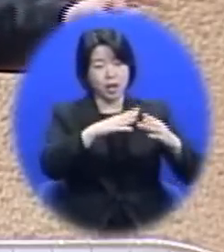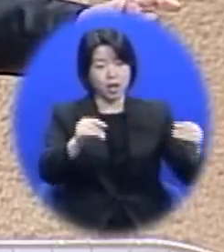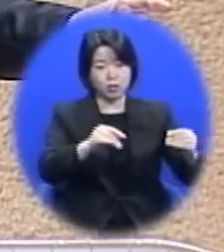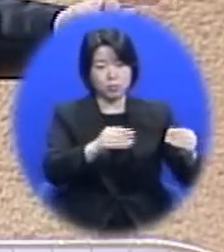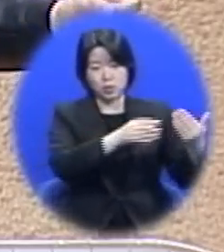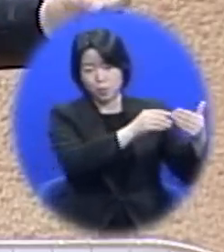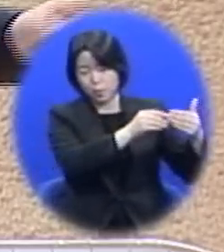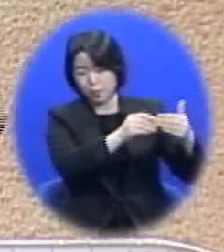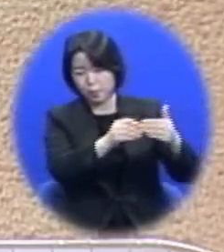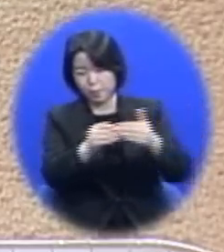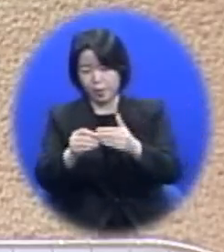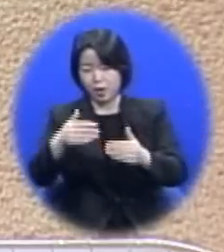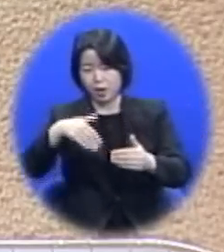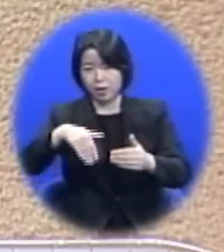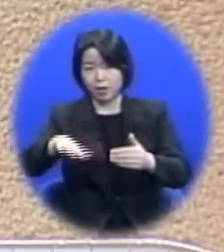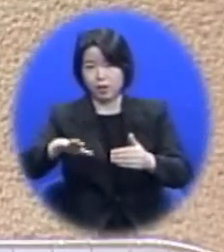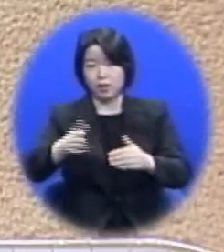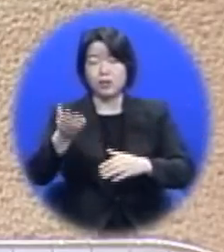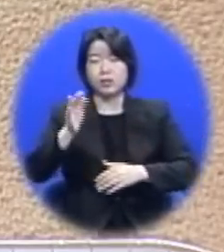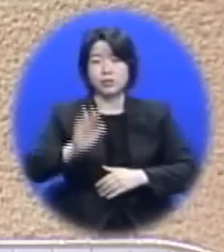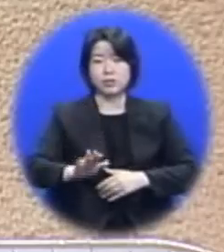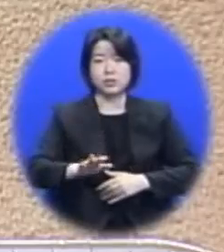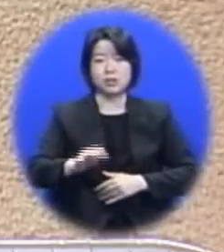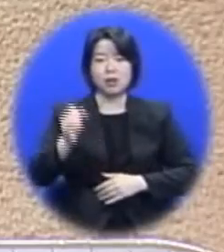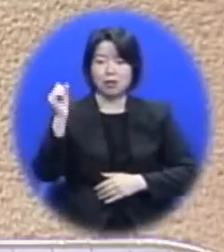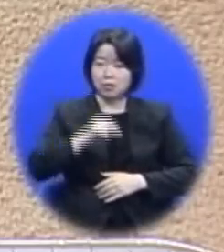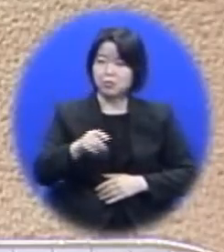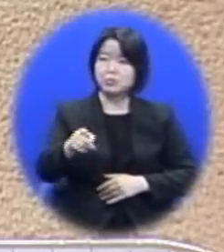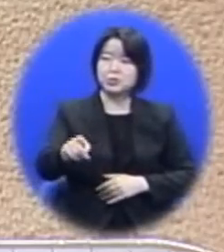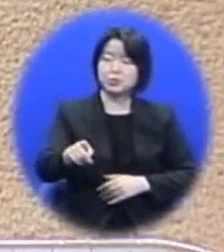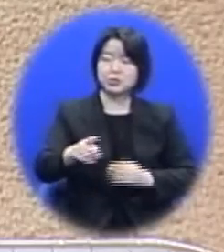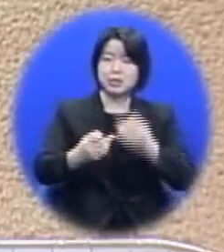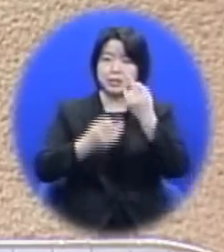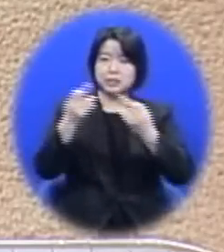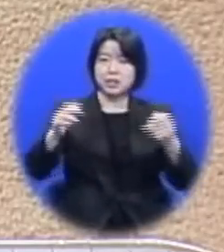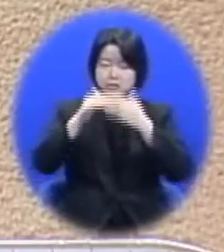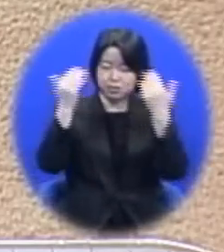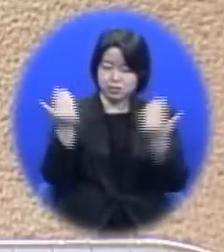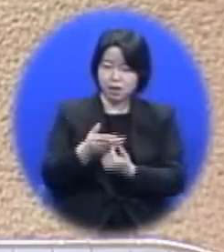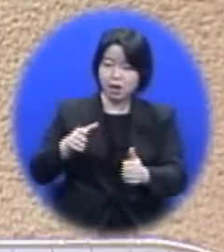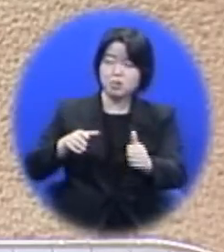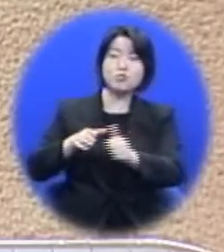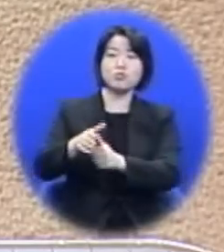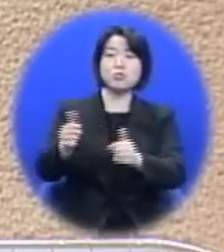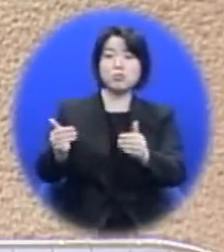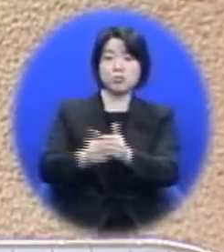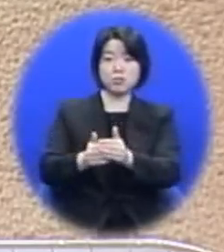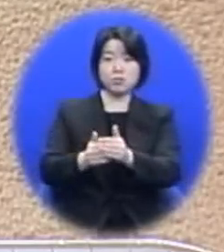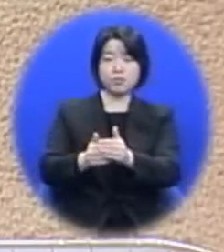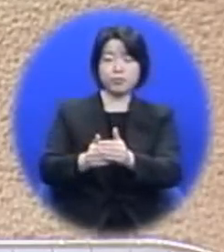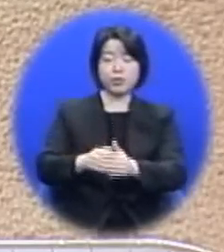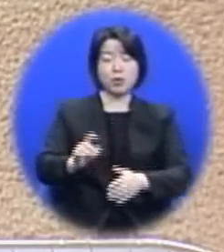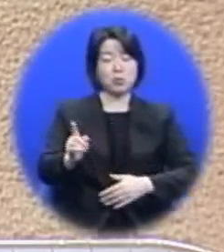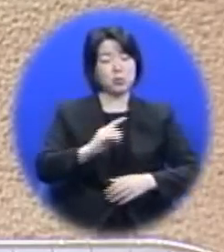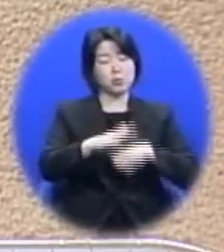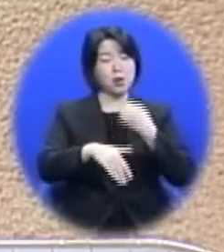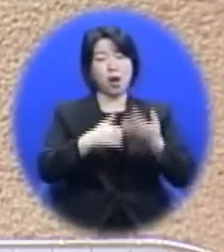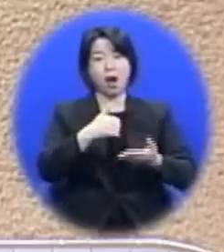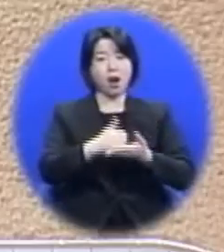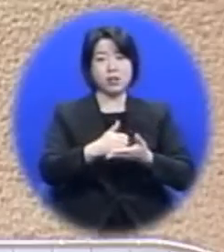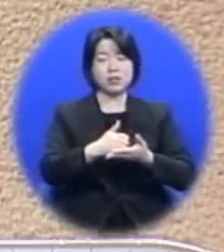저렇게 요란하게 구원해내더니 아이고 저 시내산에서 다 죽여버렸네. 아니 도대체